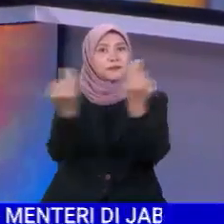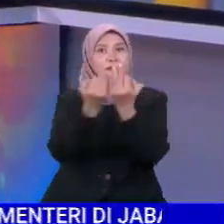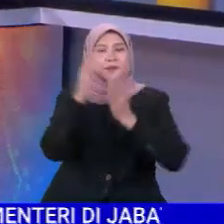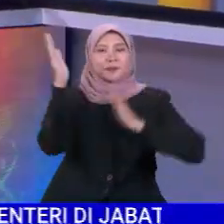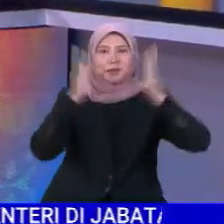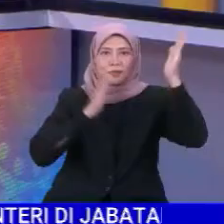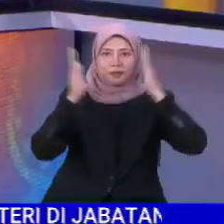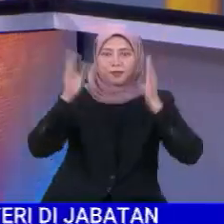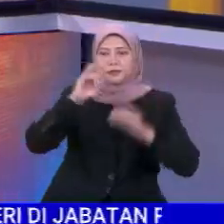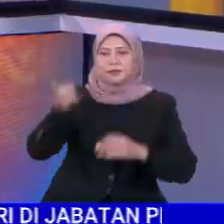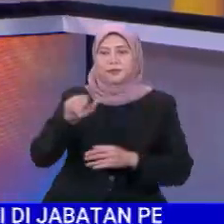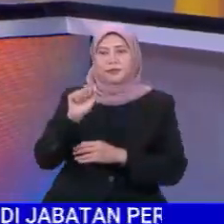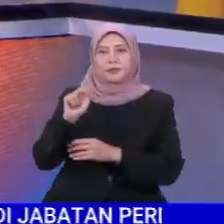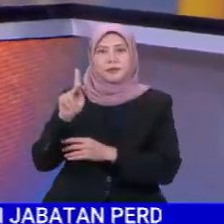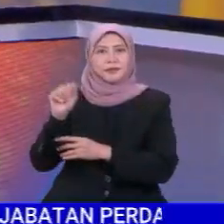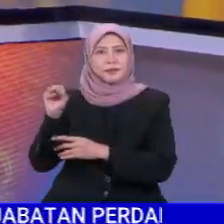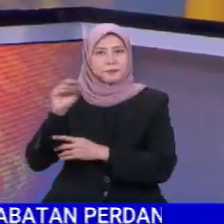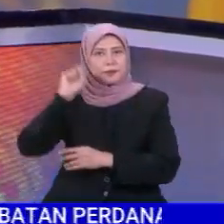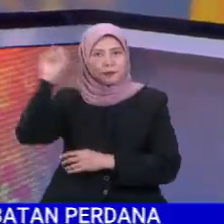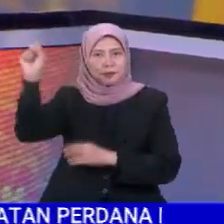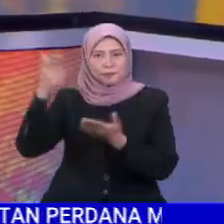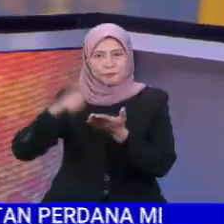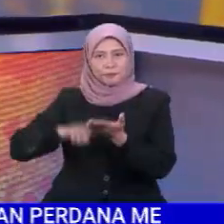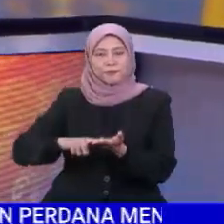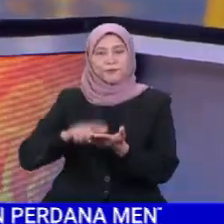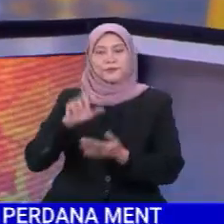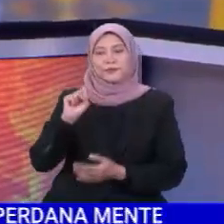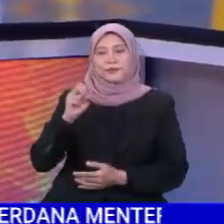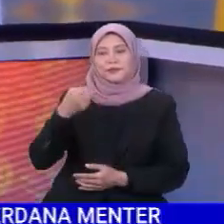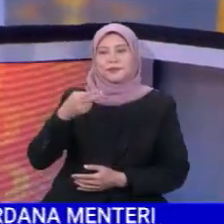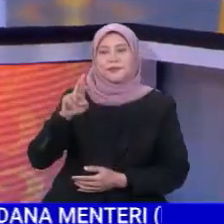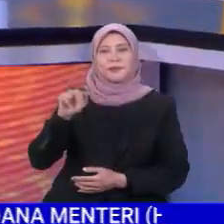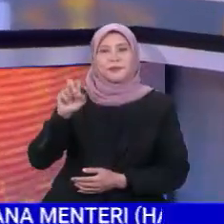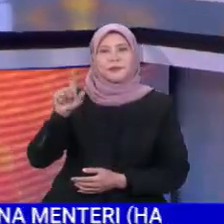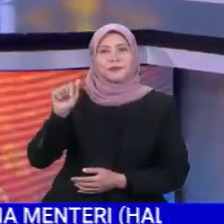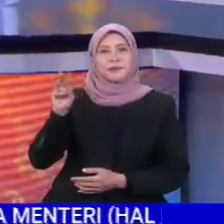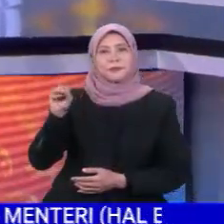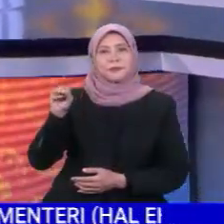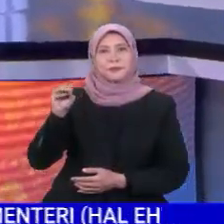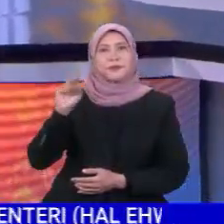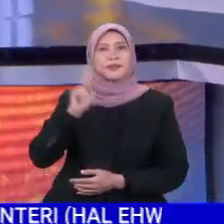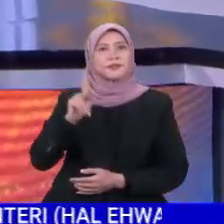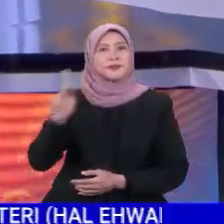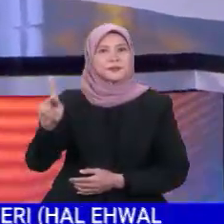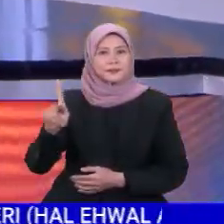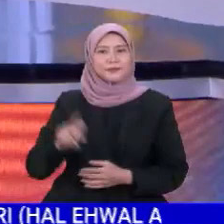Malaysia JAKM Sabah. Perincahannya bersama Muhammad Syahrizam Awang di Kota Kinabalu.